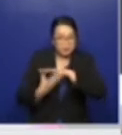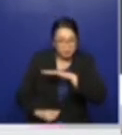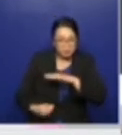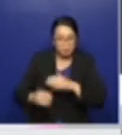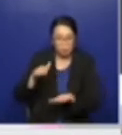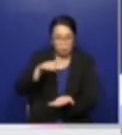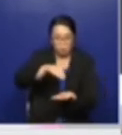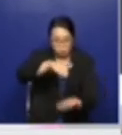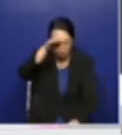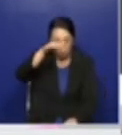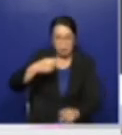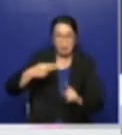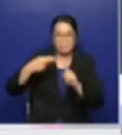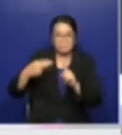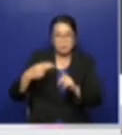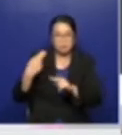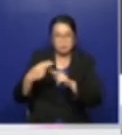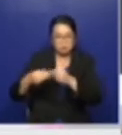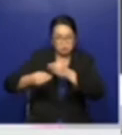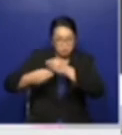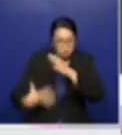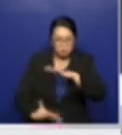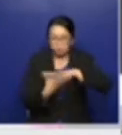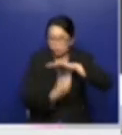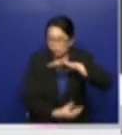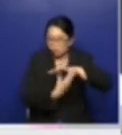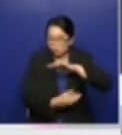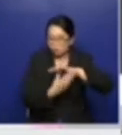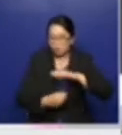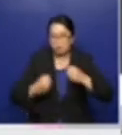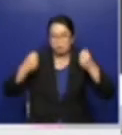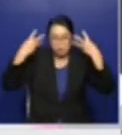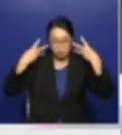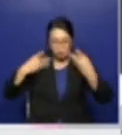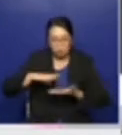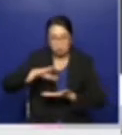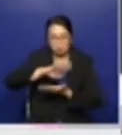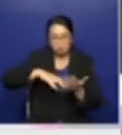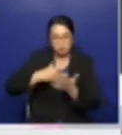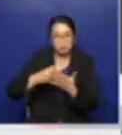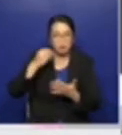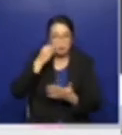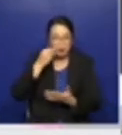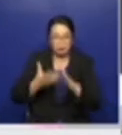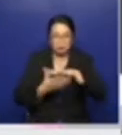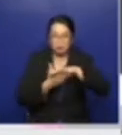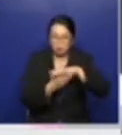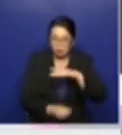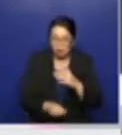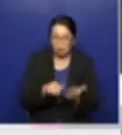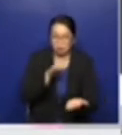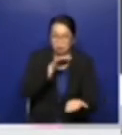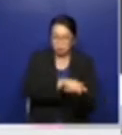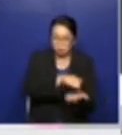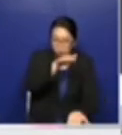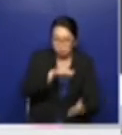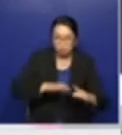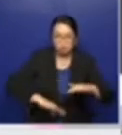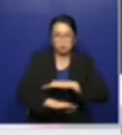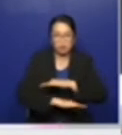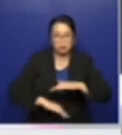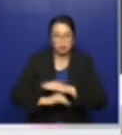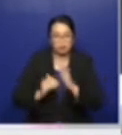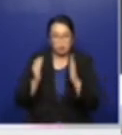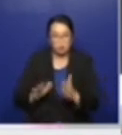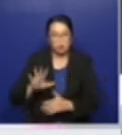ขนาดนี้ฮะผมอ่านกฎหมายนี้แล้วไม่เห็นมีความก้าวหน้ายังต้องเอาคน 50,000 นะ